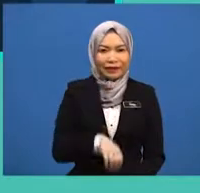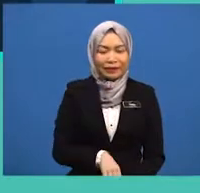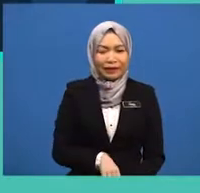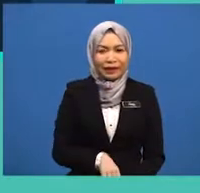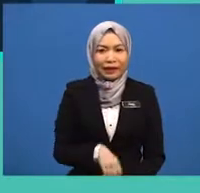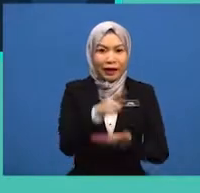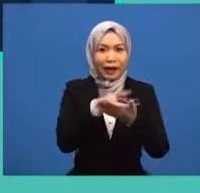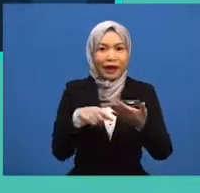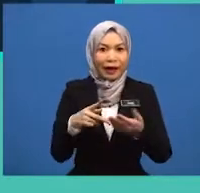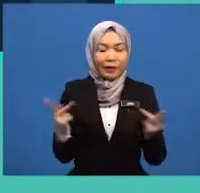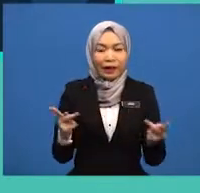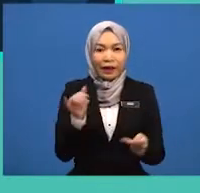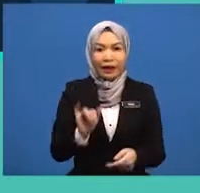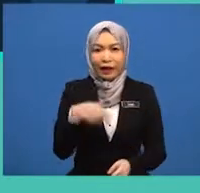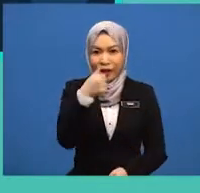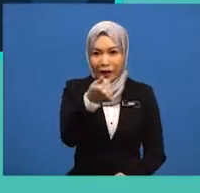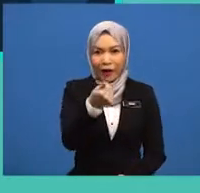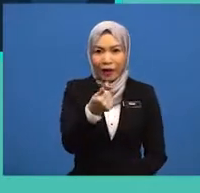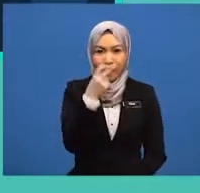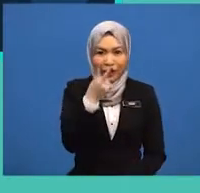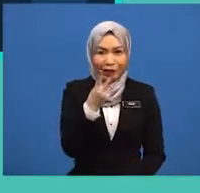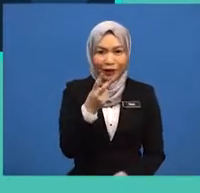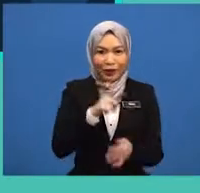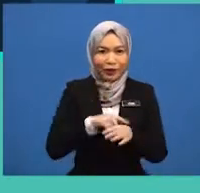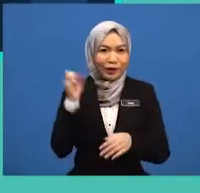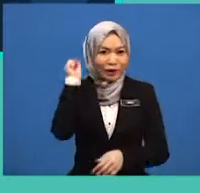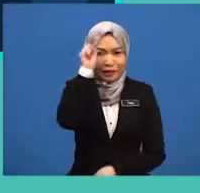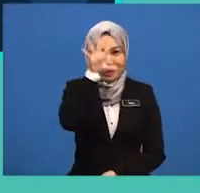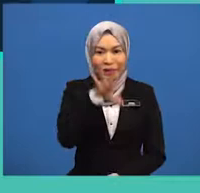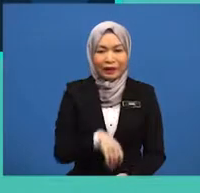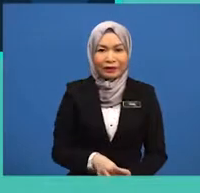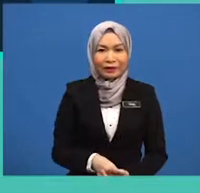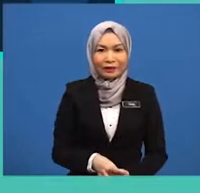Apakah yang murid-murid lihat pada paparan di skrin?